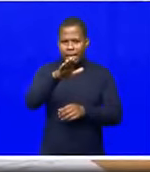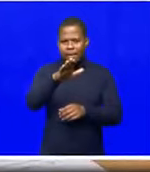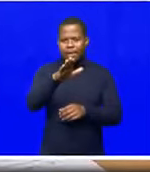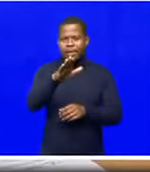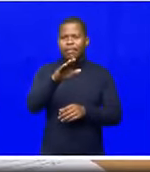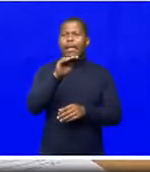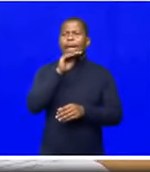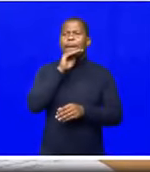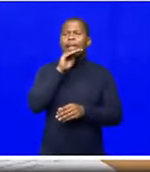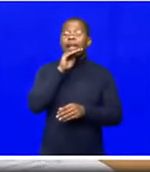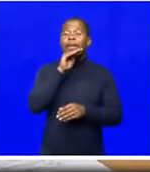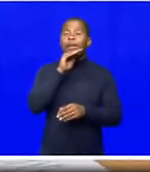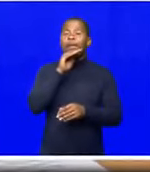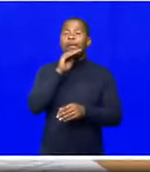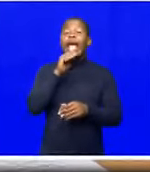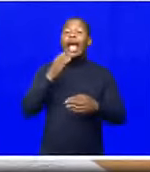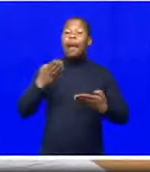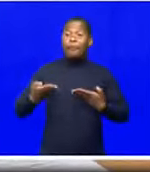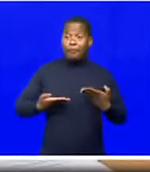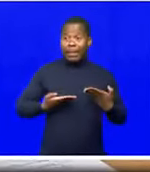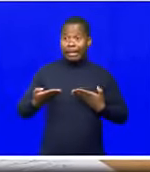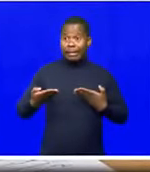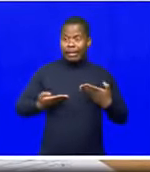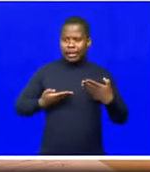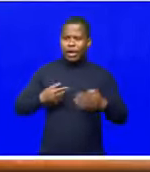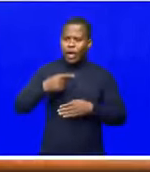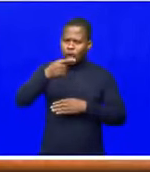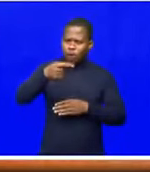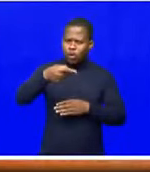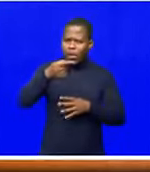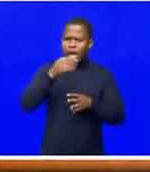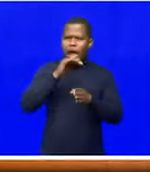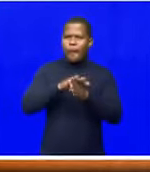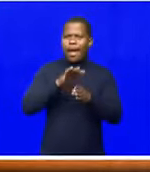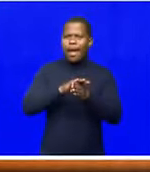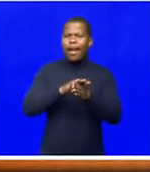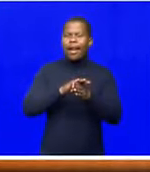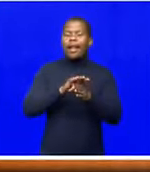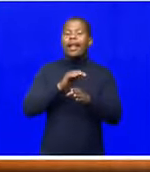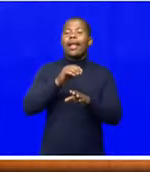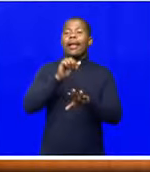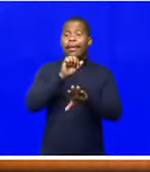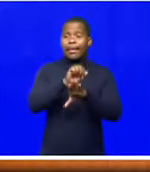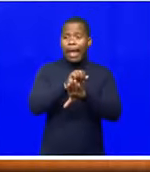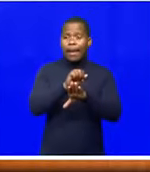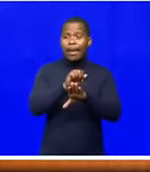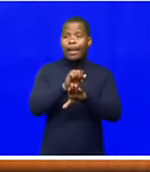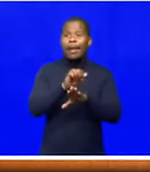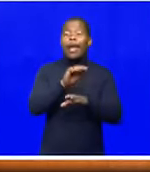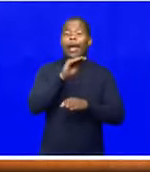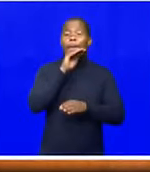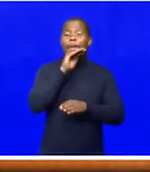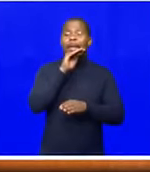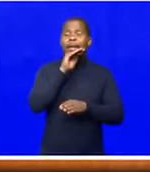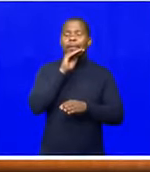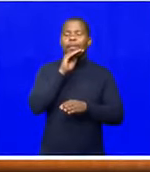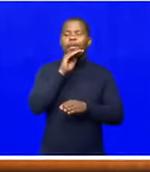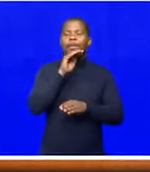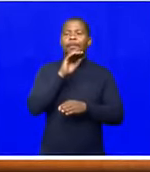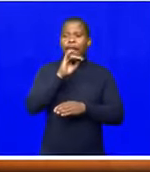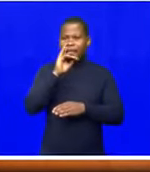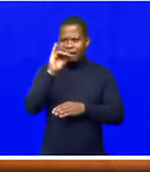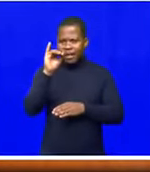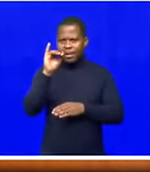lokwenta lama kodwa ibusiness yethu kufanele ibe ichubeka. So ukuze ikhona ichubeka ibusiness yethu sesibuke indlela ukuthi